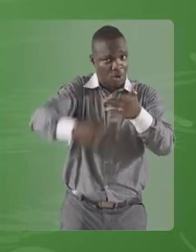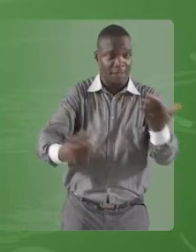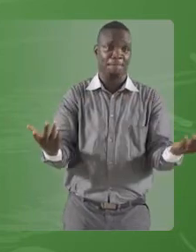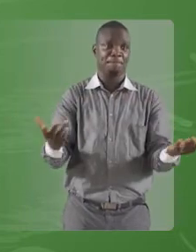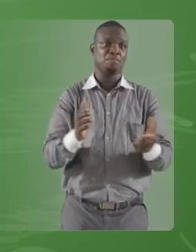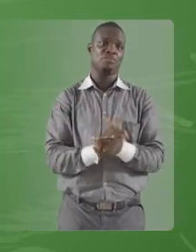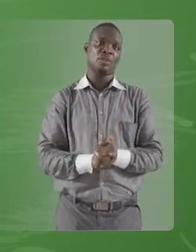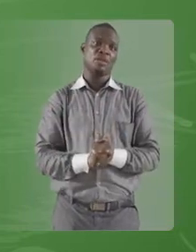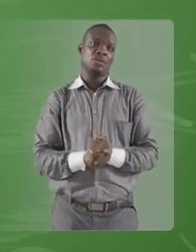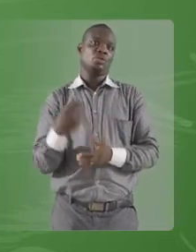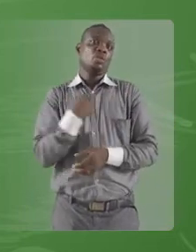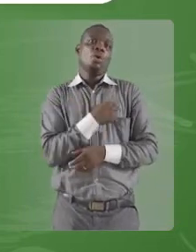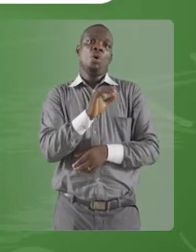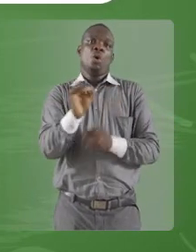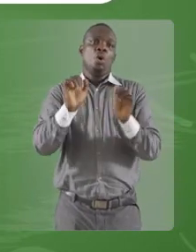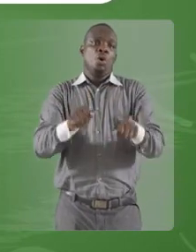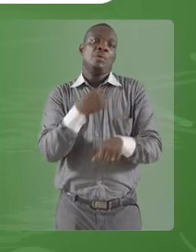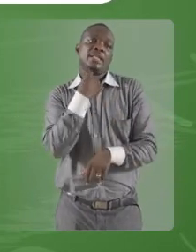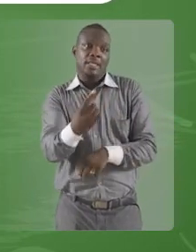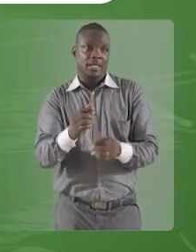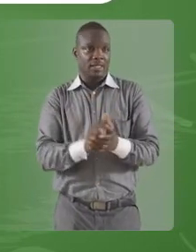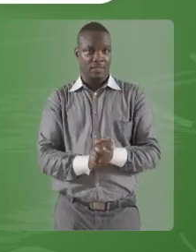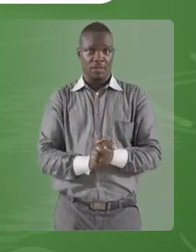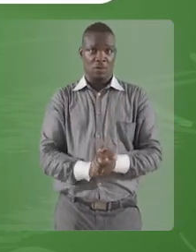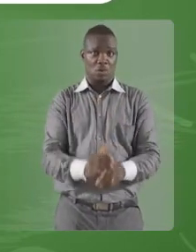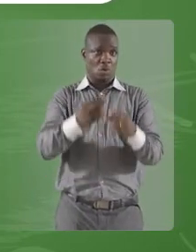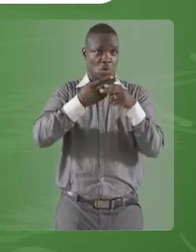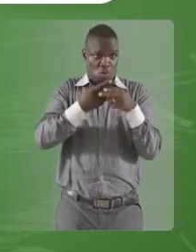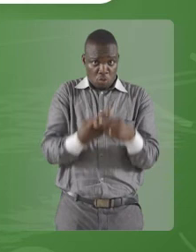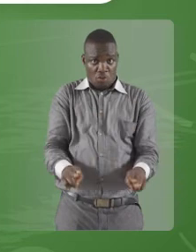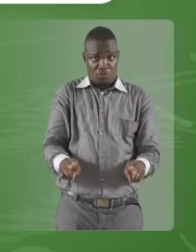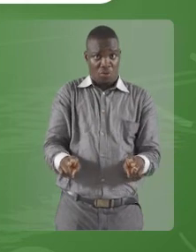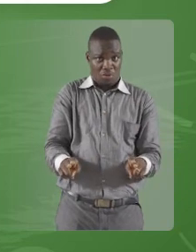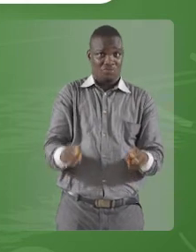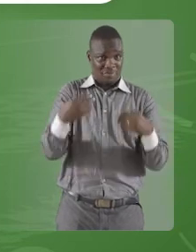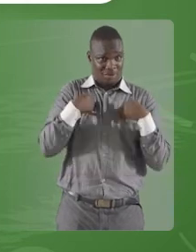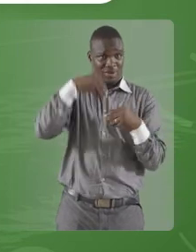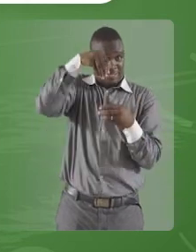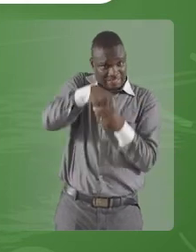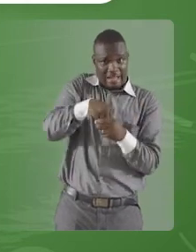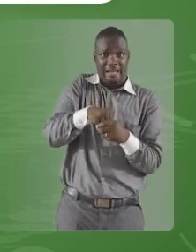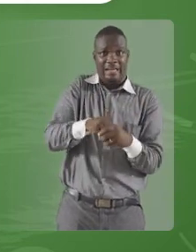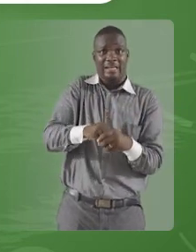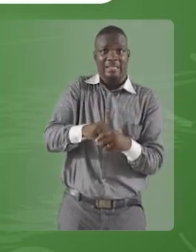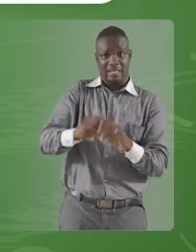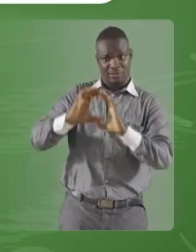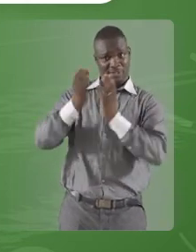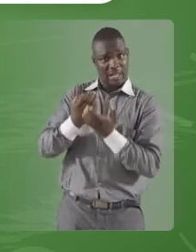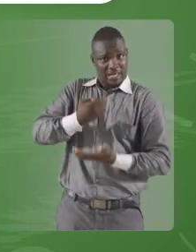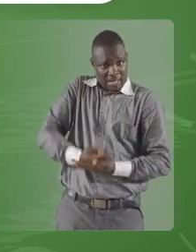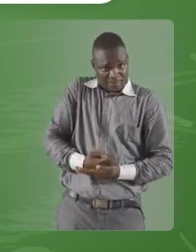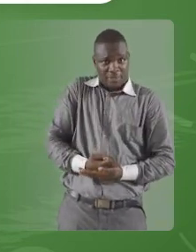conclusion? Nous pouvons retenir que l'ovule renferme le sac embryonnaire